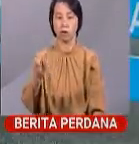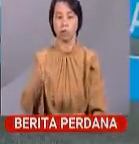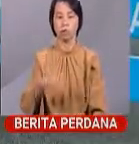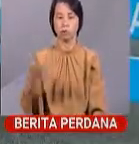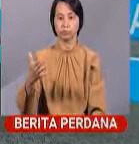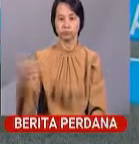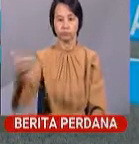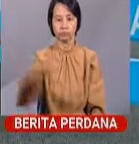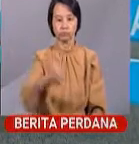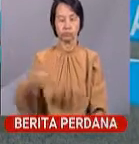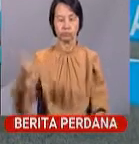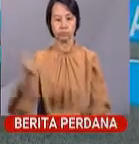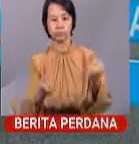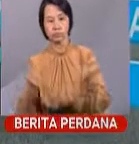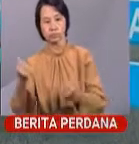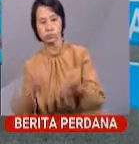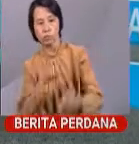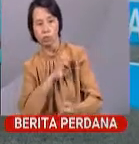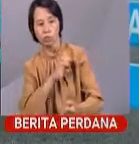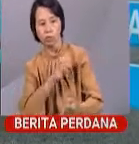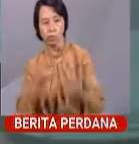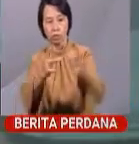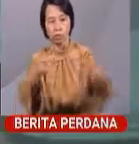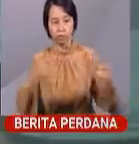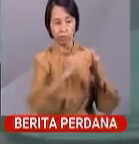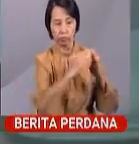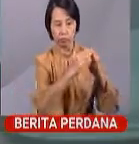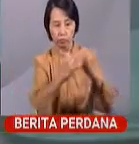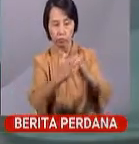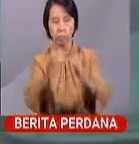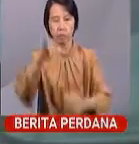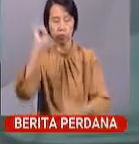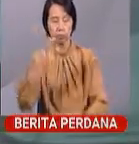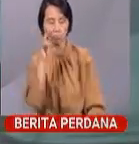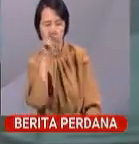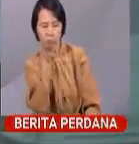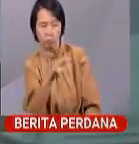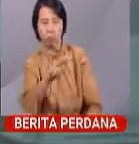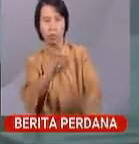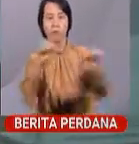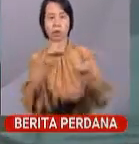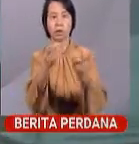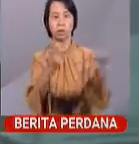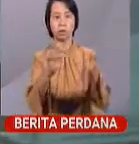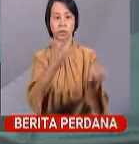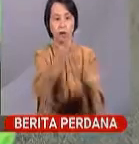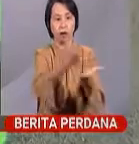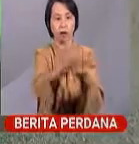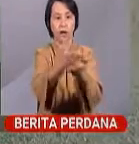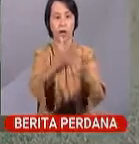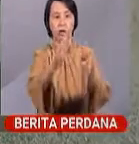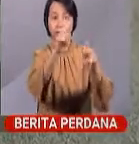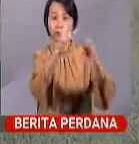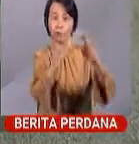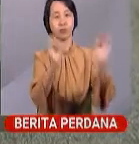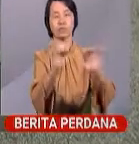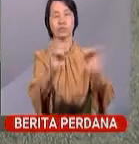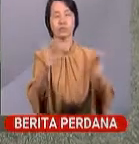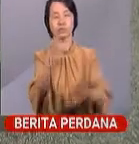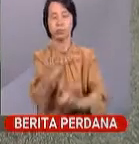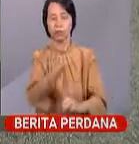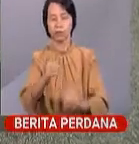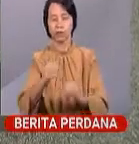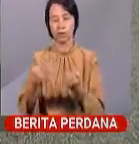beliau, rondaan pihak berkuasa di kawasan-kawasan perumahan semalam mendapati tiada kenderaan berkumpul di satu-satu rumah.